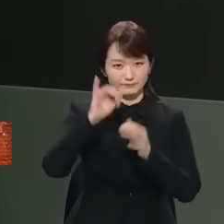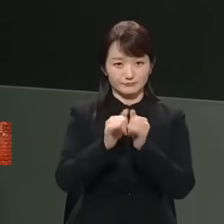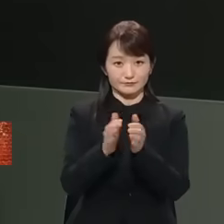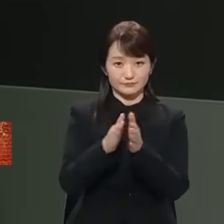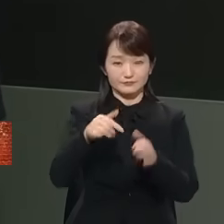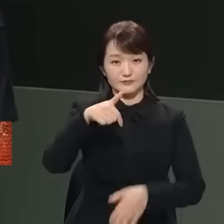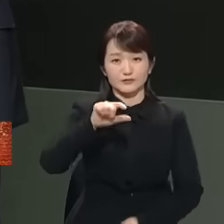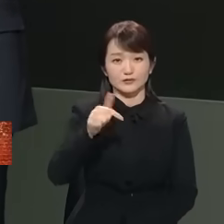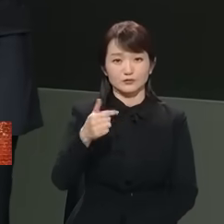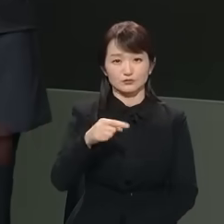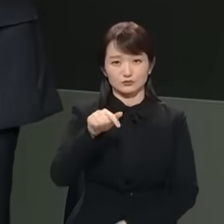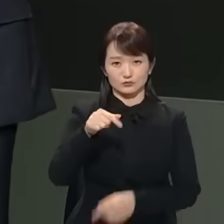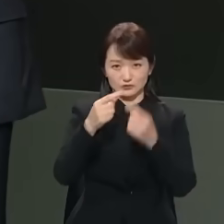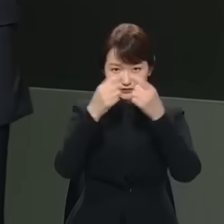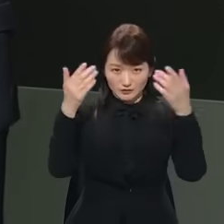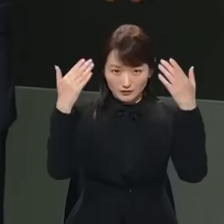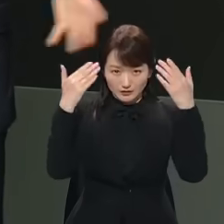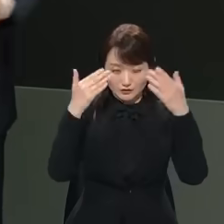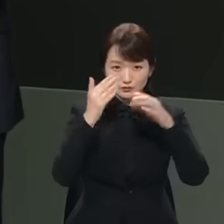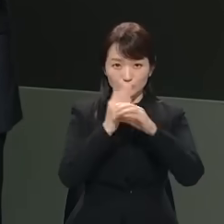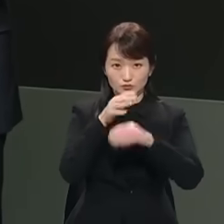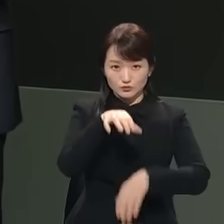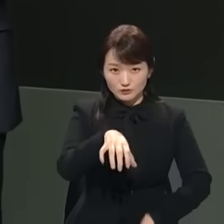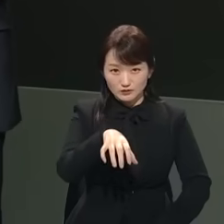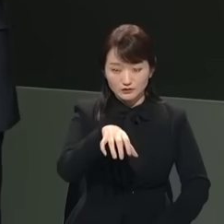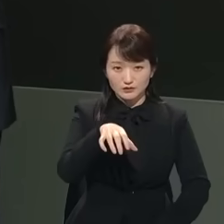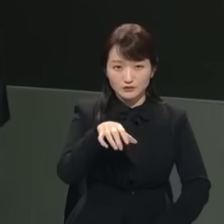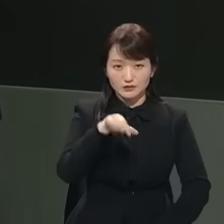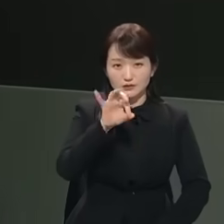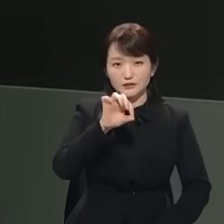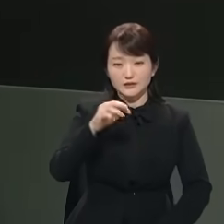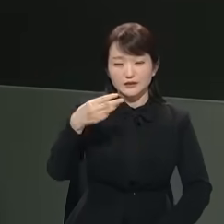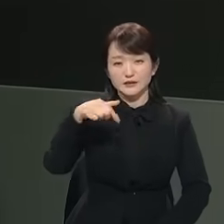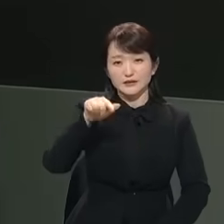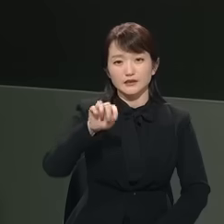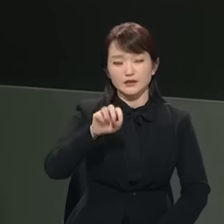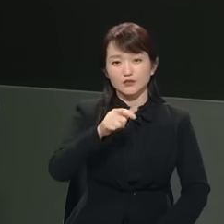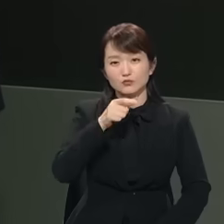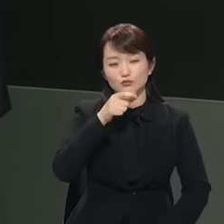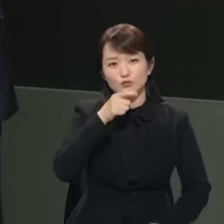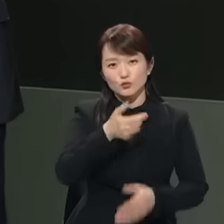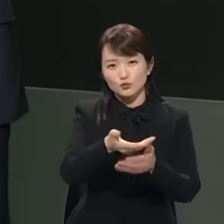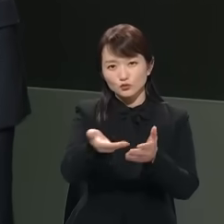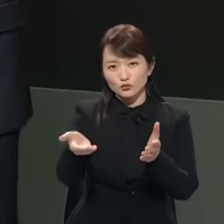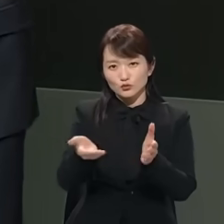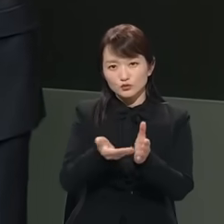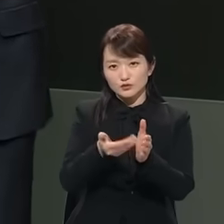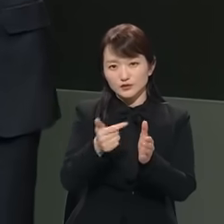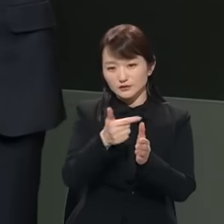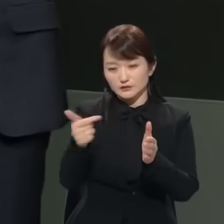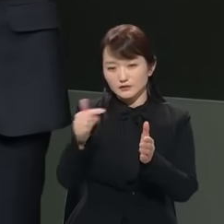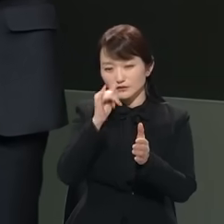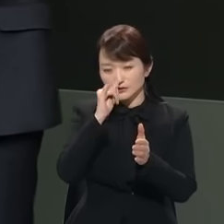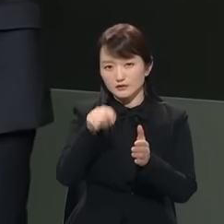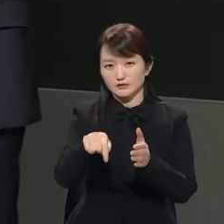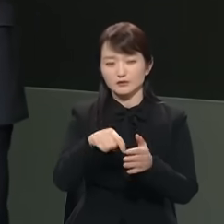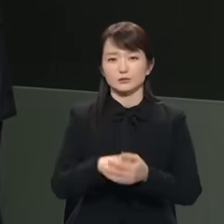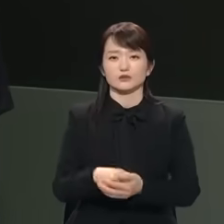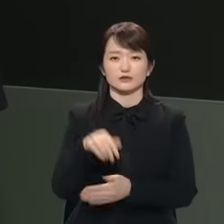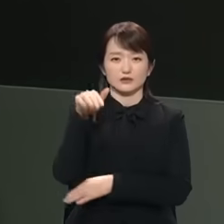전국대학교 서울캠퍼스 복판에 일감호 큰 호수가 있는 거 아시죠 그곳엔 학생들의 사랑을 한 몸에 받는 거위가